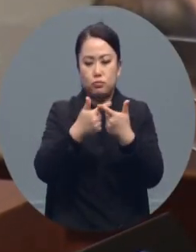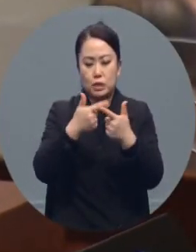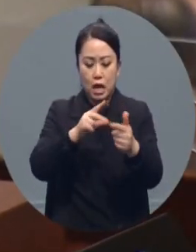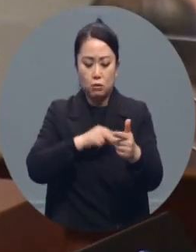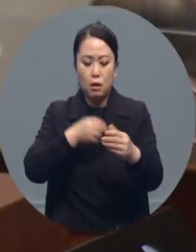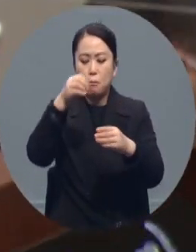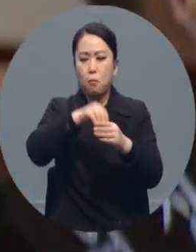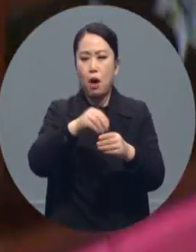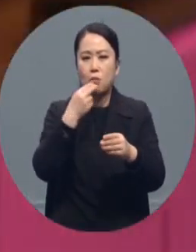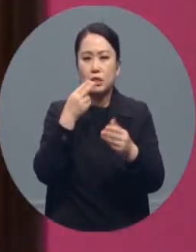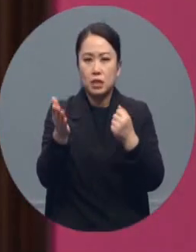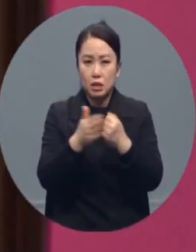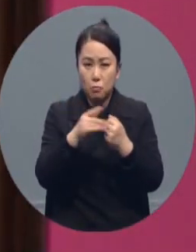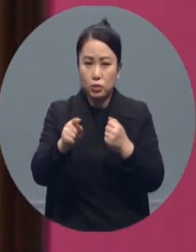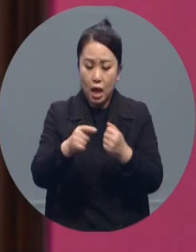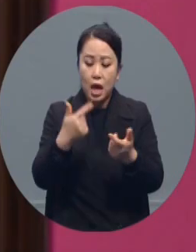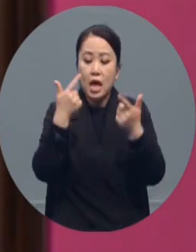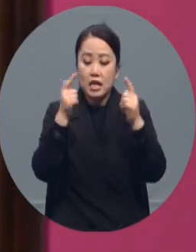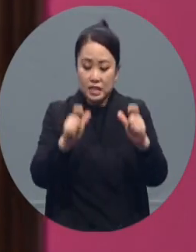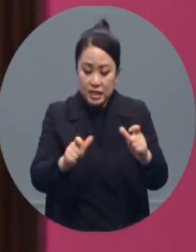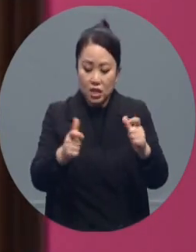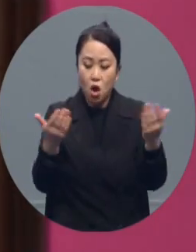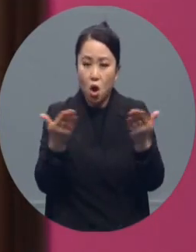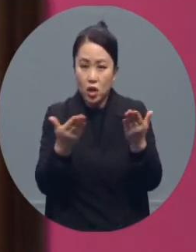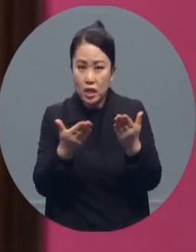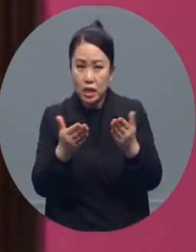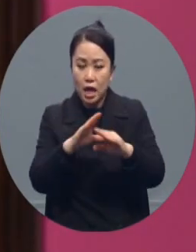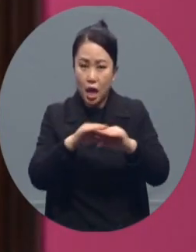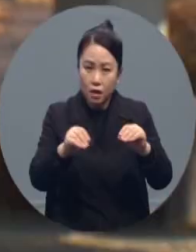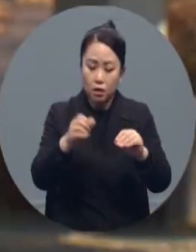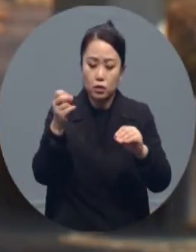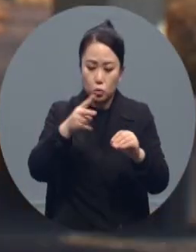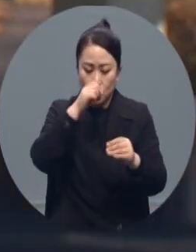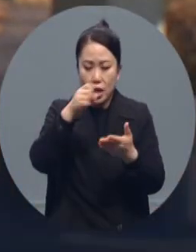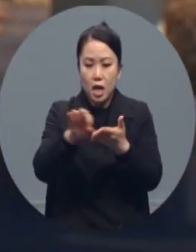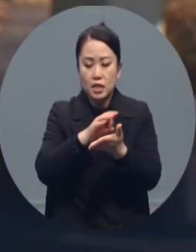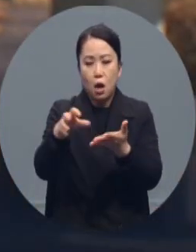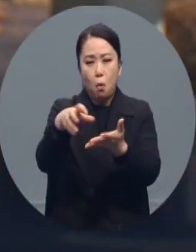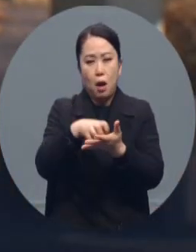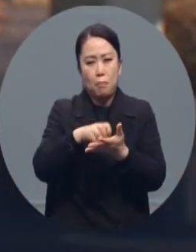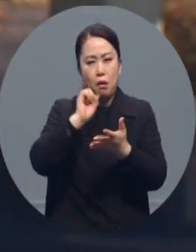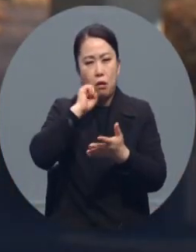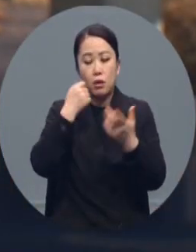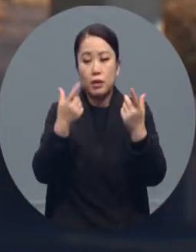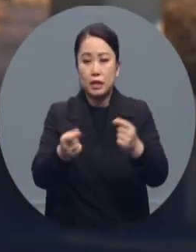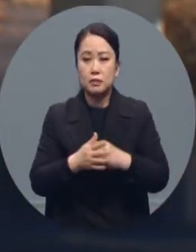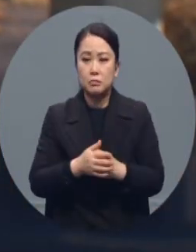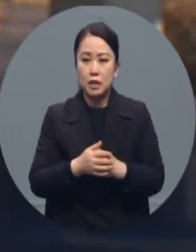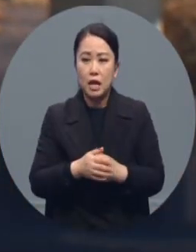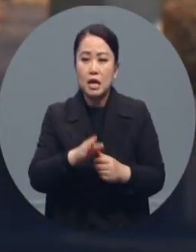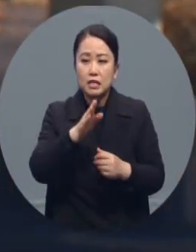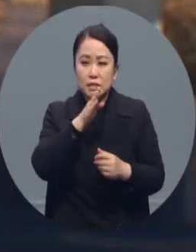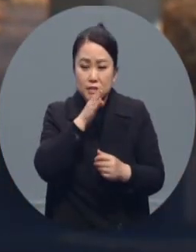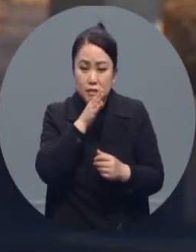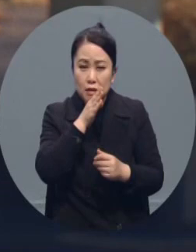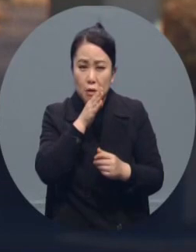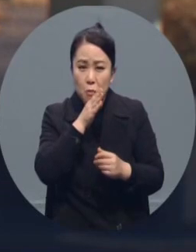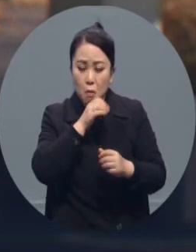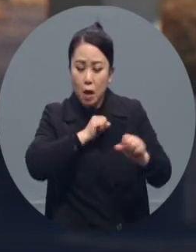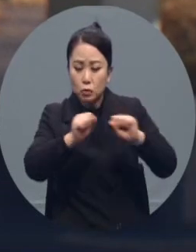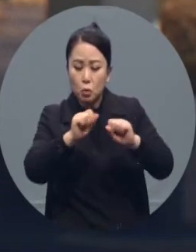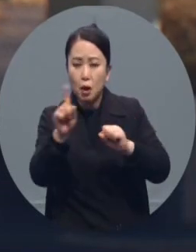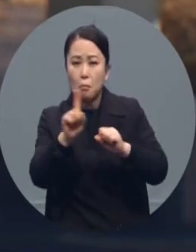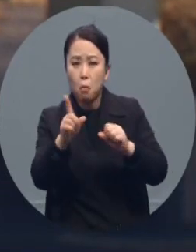해결과 예산 확보도 난항이 우려됩니다. 실제로 하고 있는 걸 보면은 자기 지역구에 10몇억 따왔다고 현수막 끊는